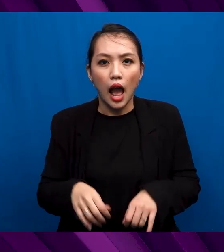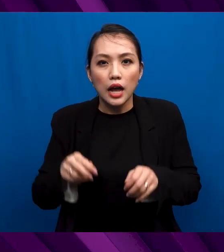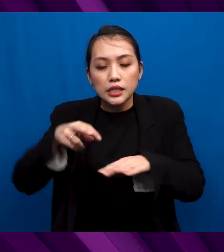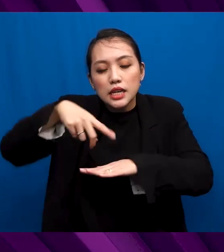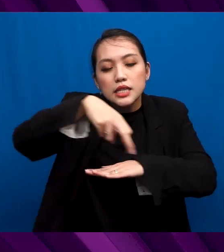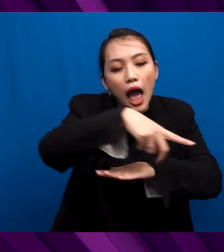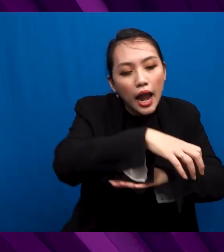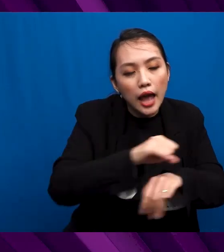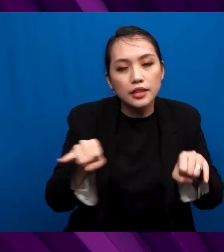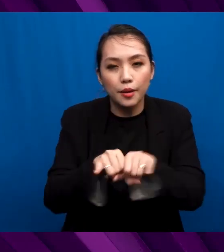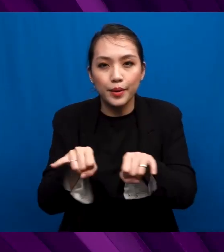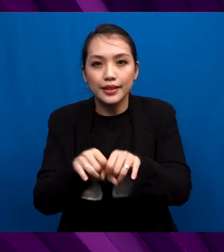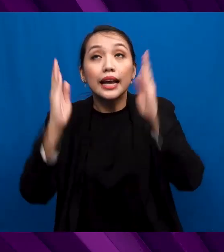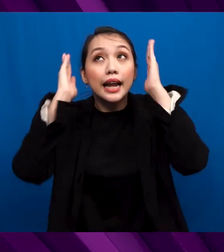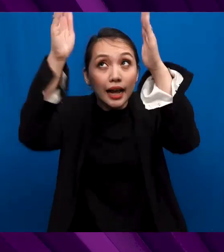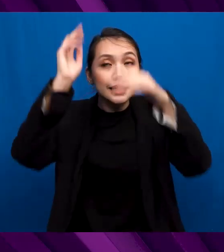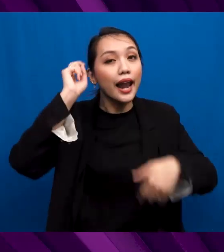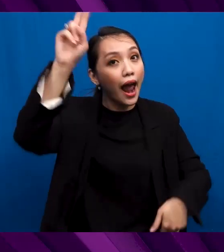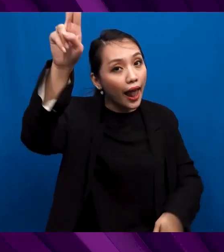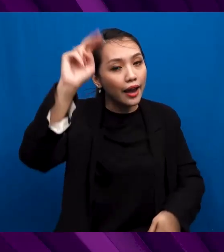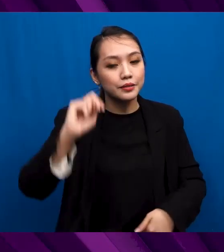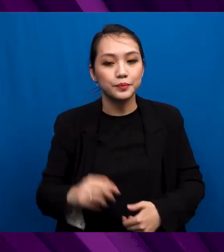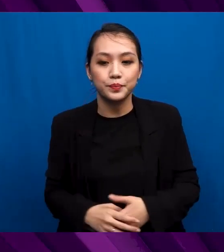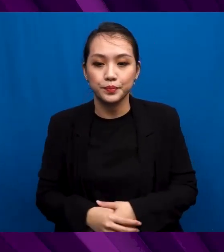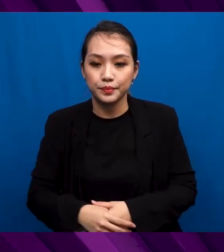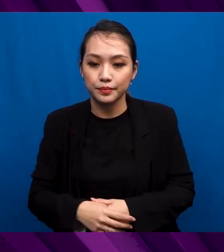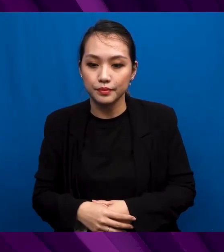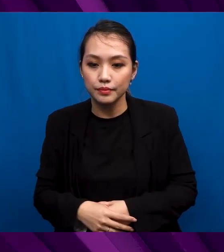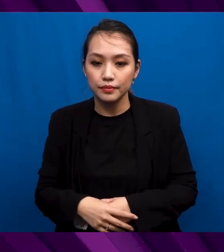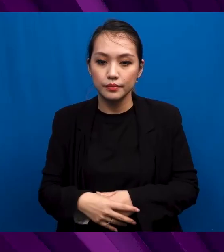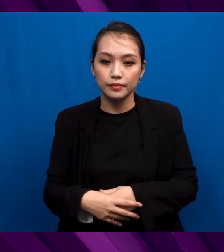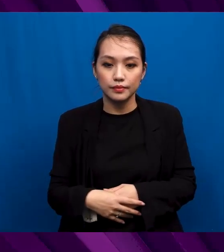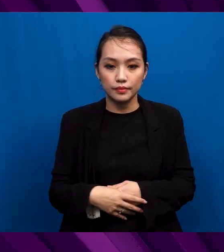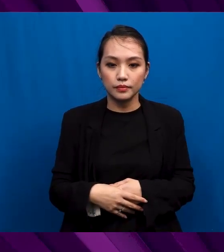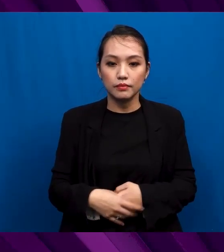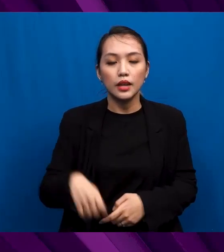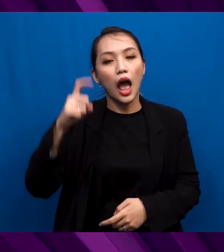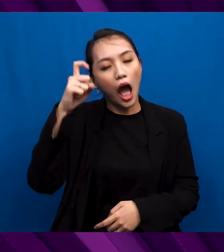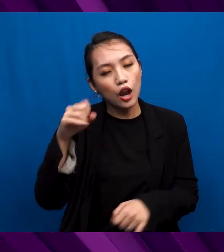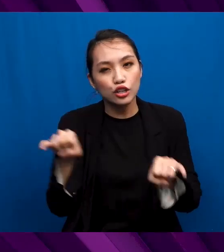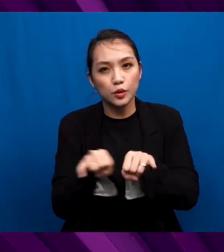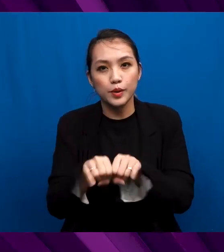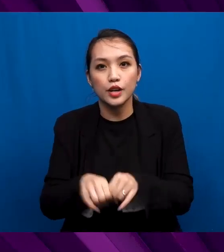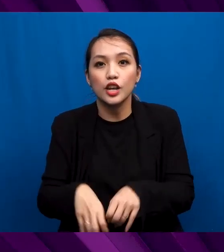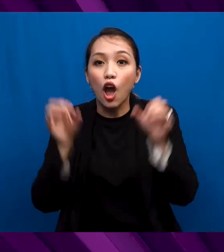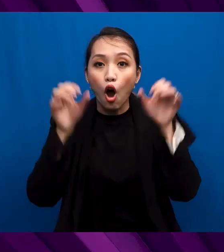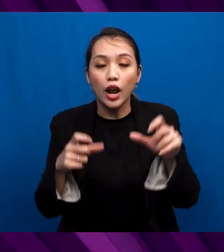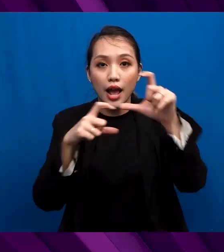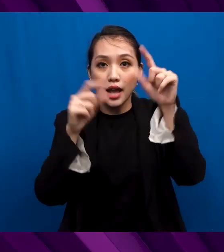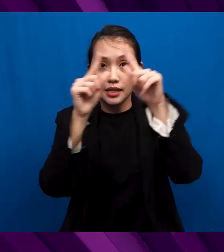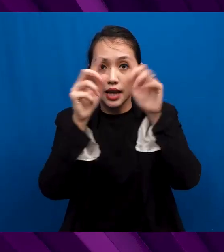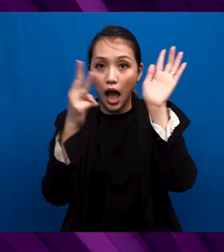Lewinya zaman orang Samaria yang baik hati itu. Orang imam Lewi lewat gitu aja, karena mereka terpatok dengan